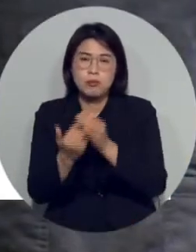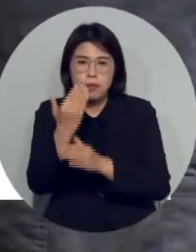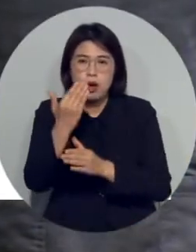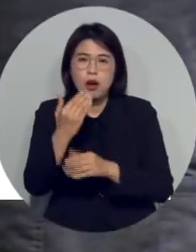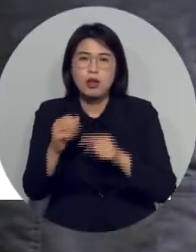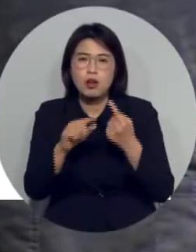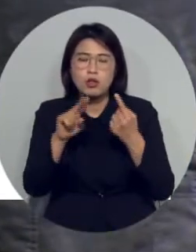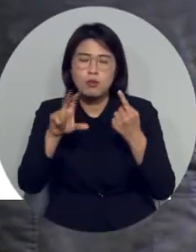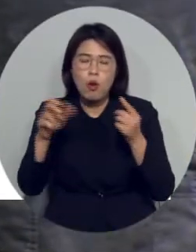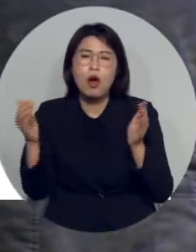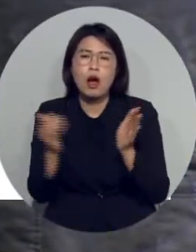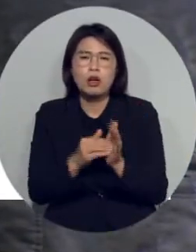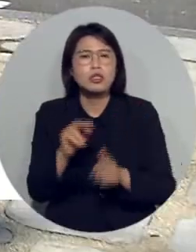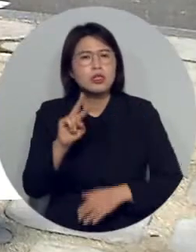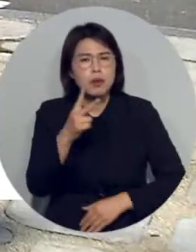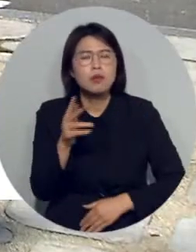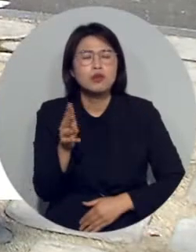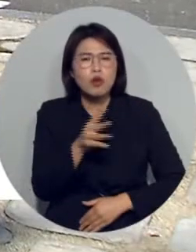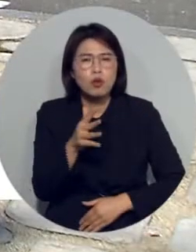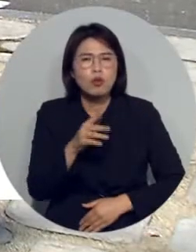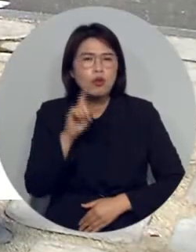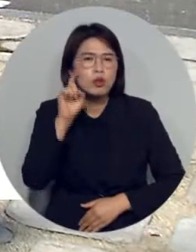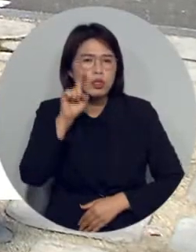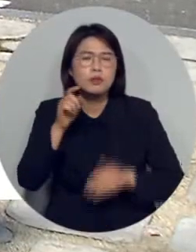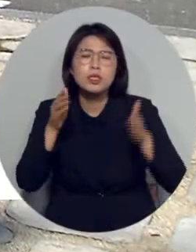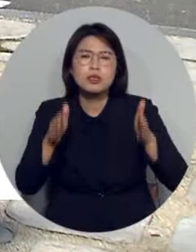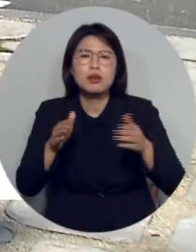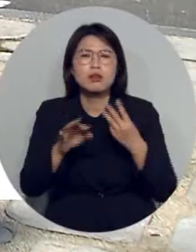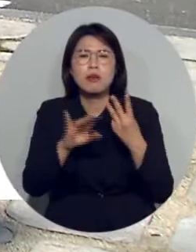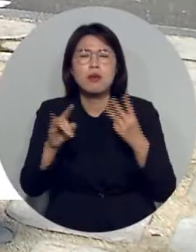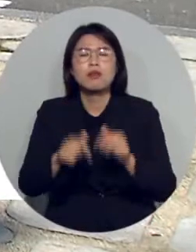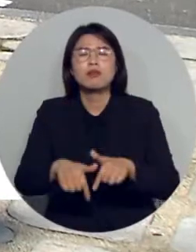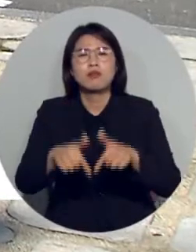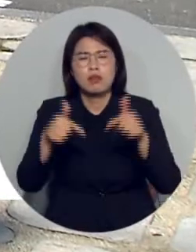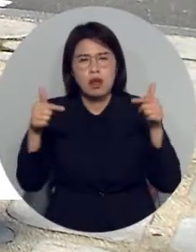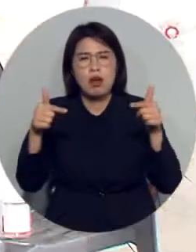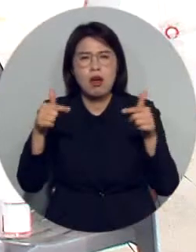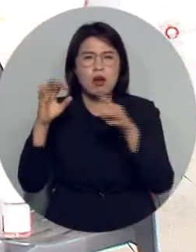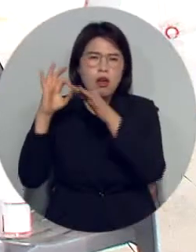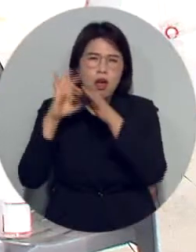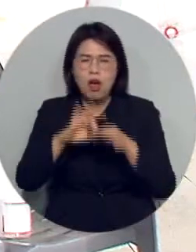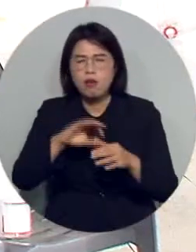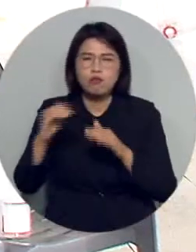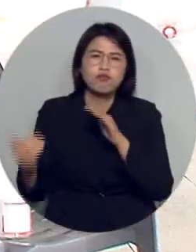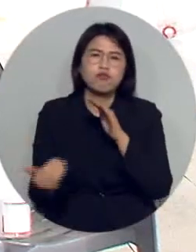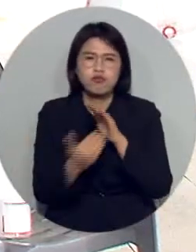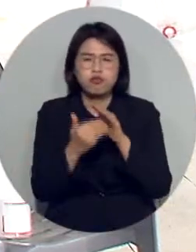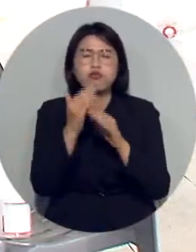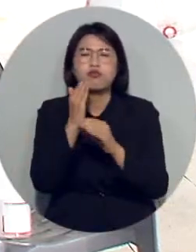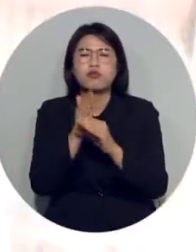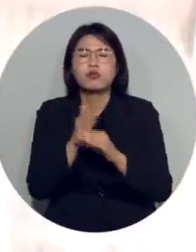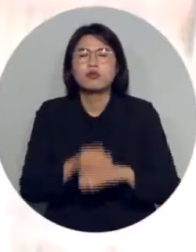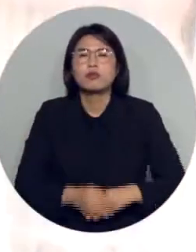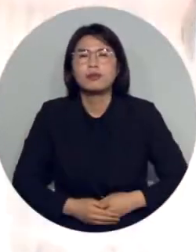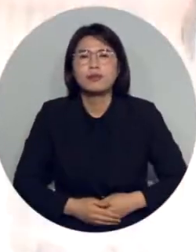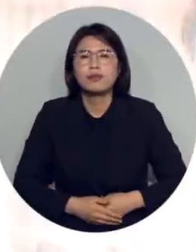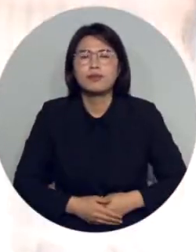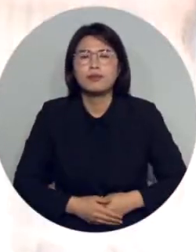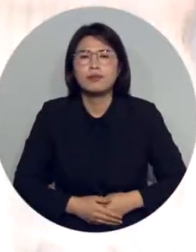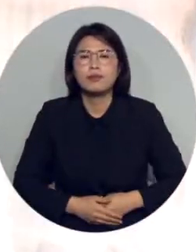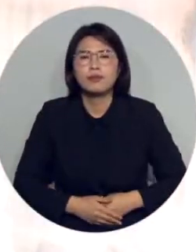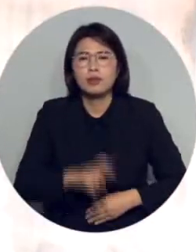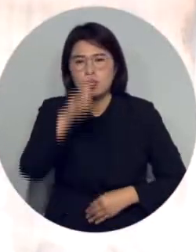25일까지 200명 때에 머물다 열흘도 안돼 3배 이상 늘어나는 등 연일 역대 최다 를 넘어서고 있습니다